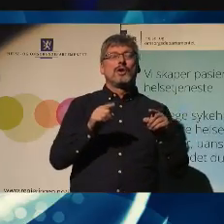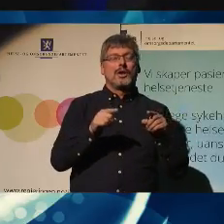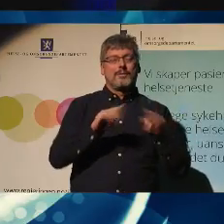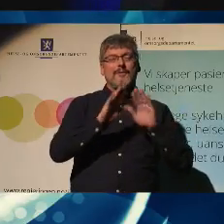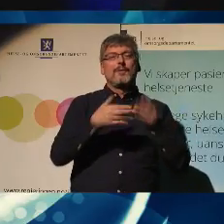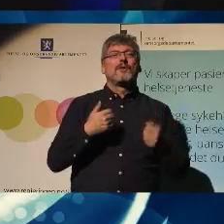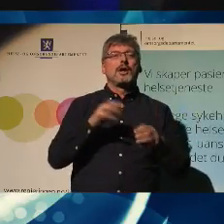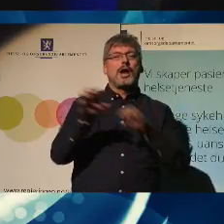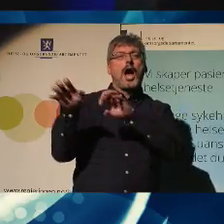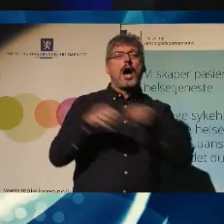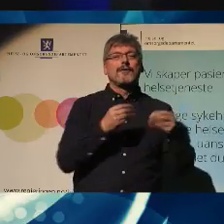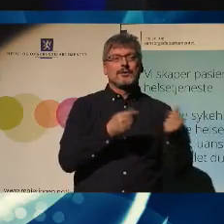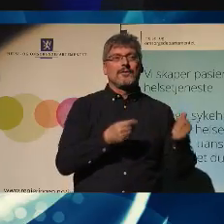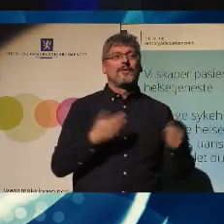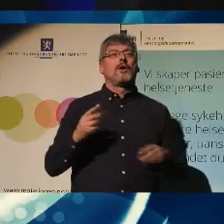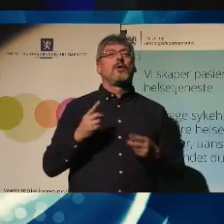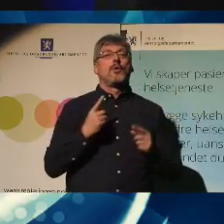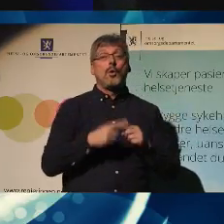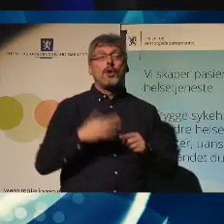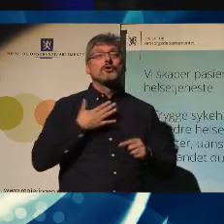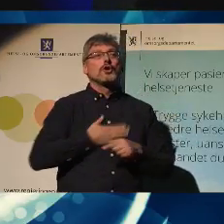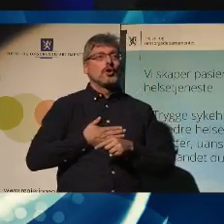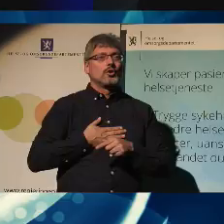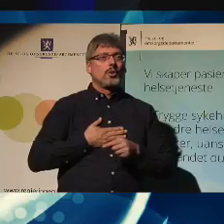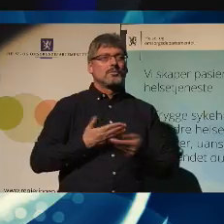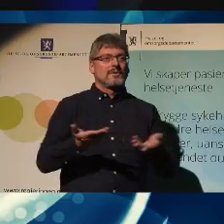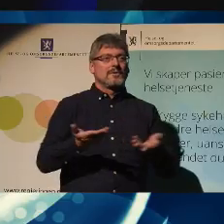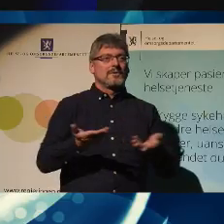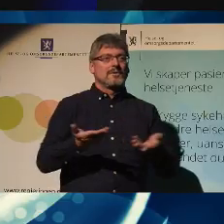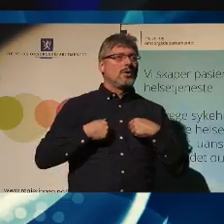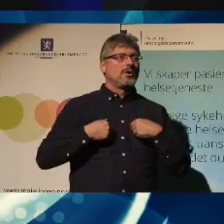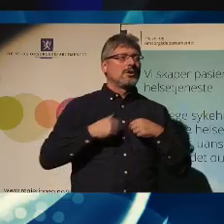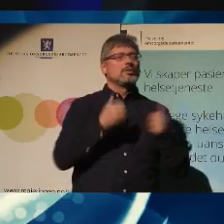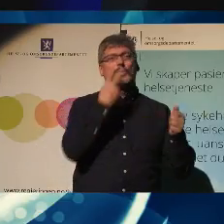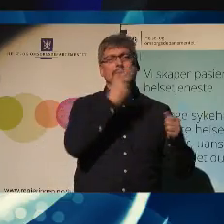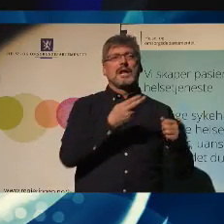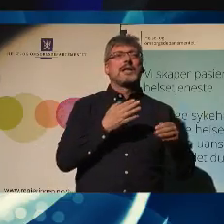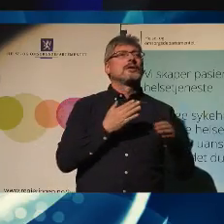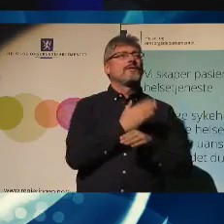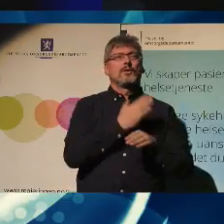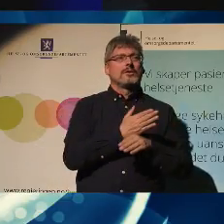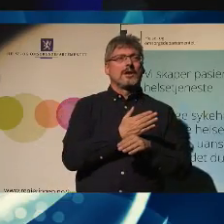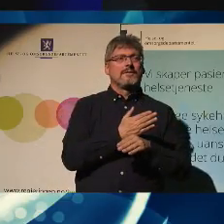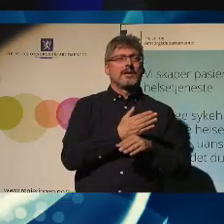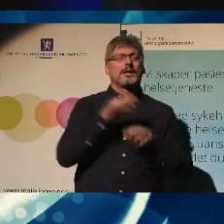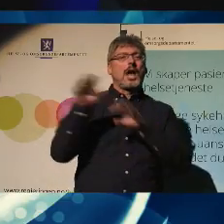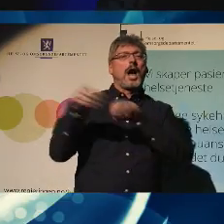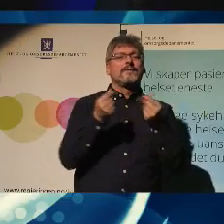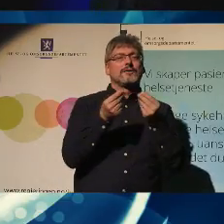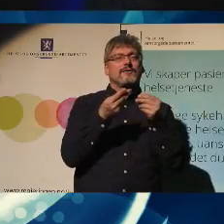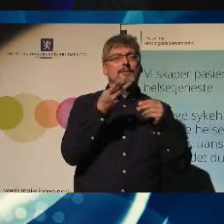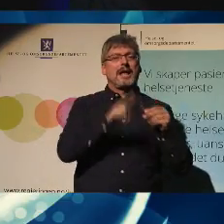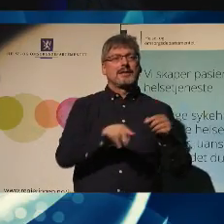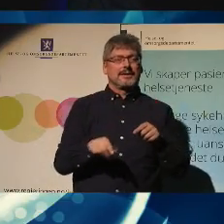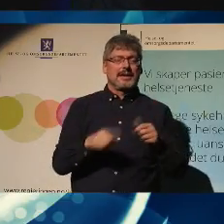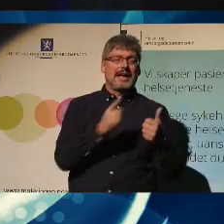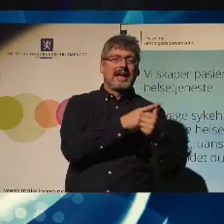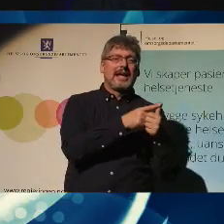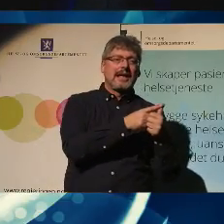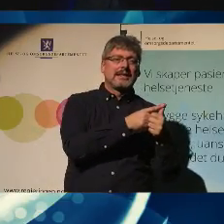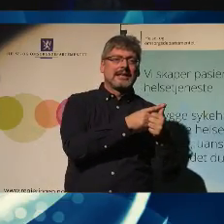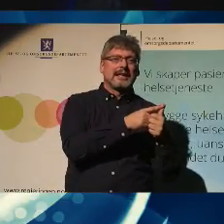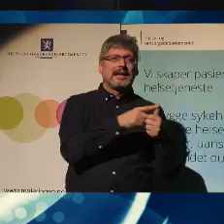også sykdom som oppstår hos oss, er stort sett forårsaket av endringer i arvestoffet. Enten det, eller så kan det